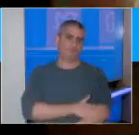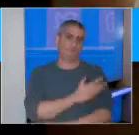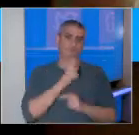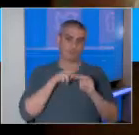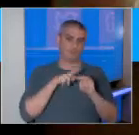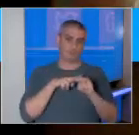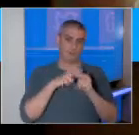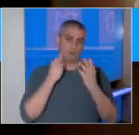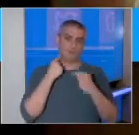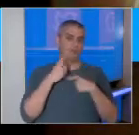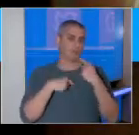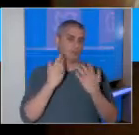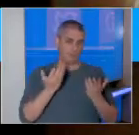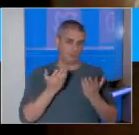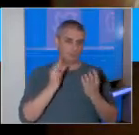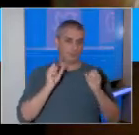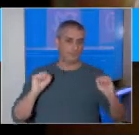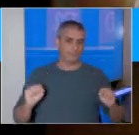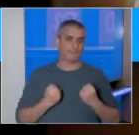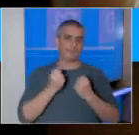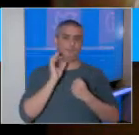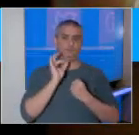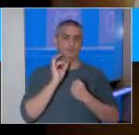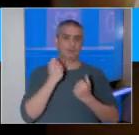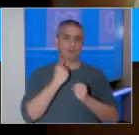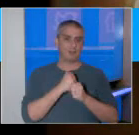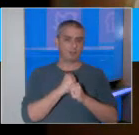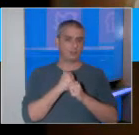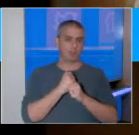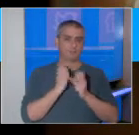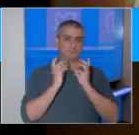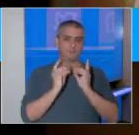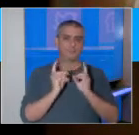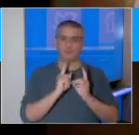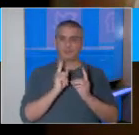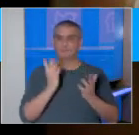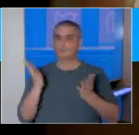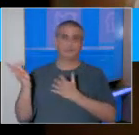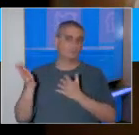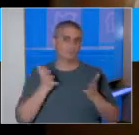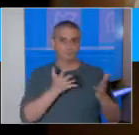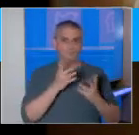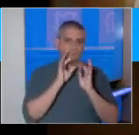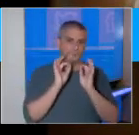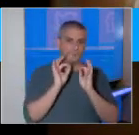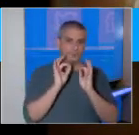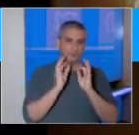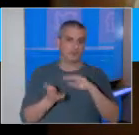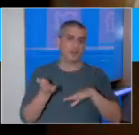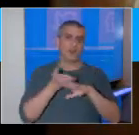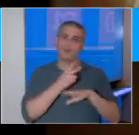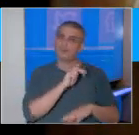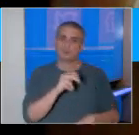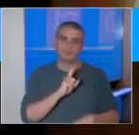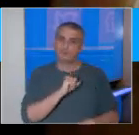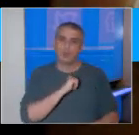אחרי הרבה הרבה שנים של פעילות, של ללכת בדרך לא נודעת, באמת לעלות נושא